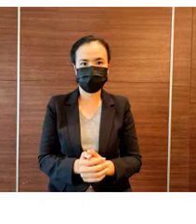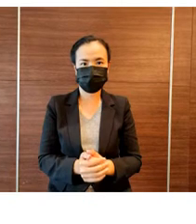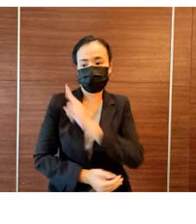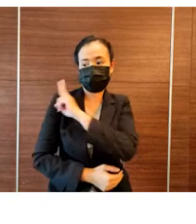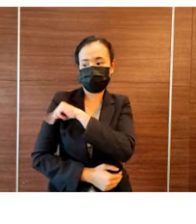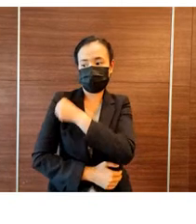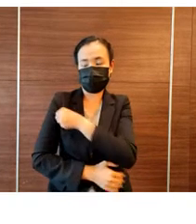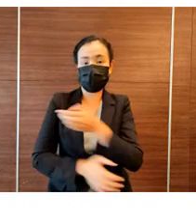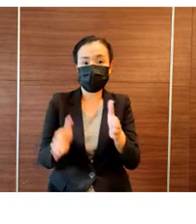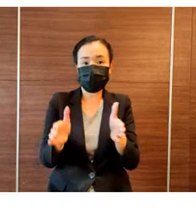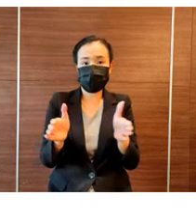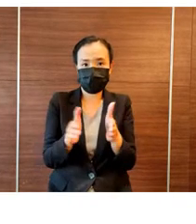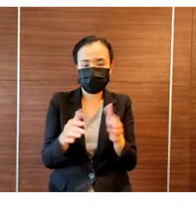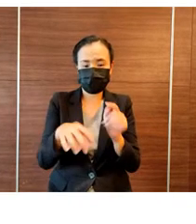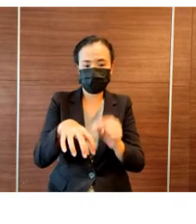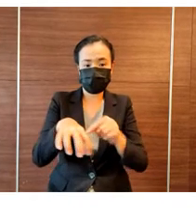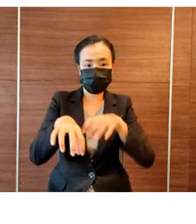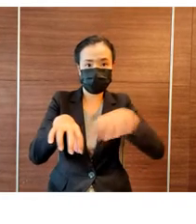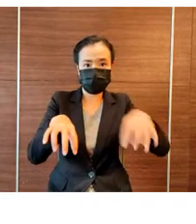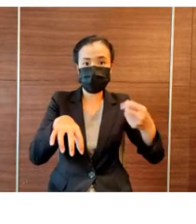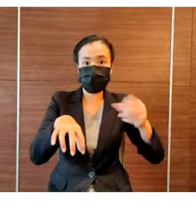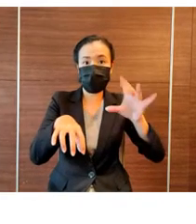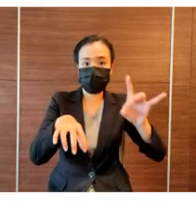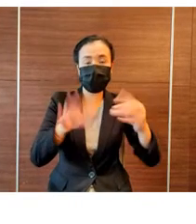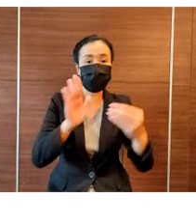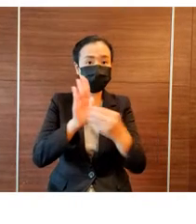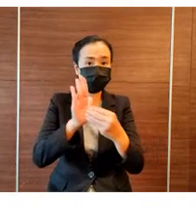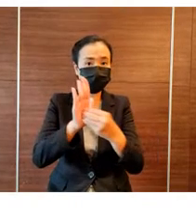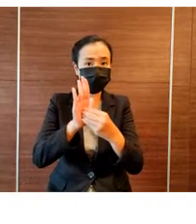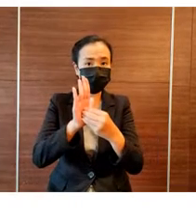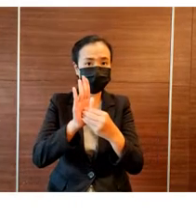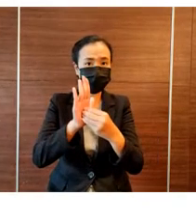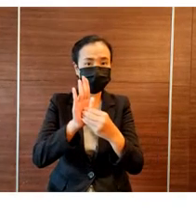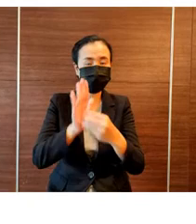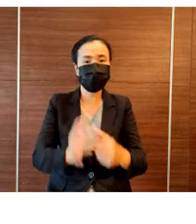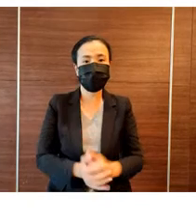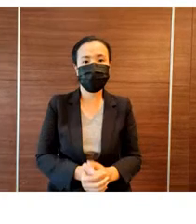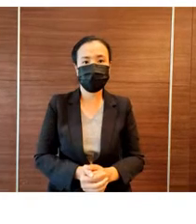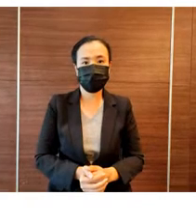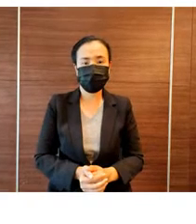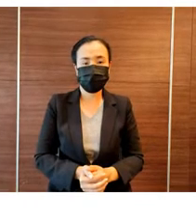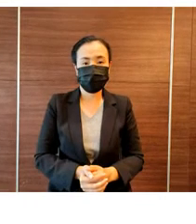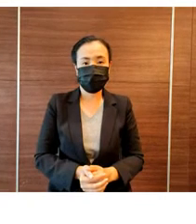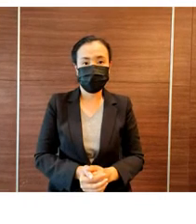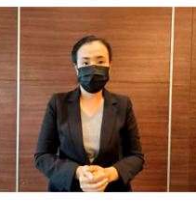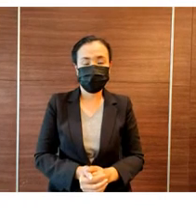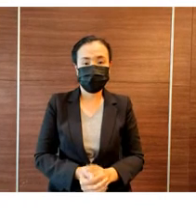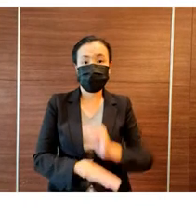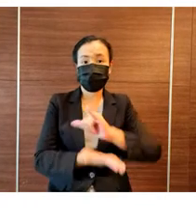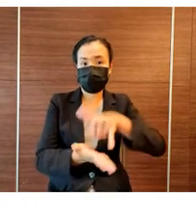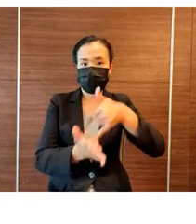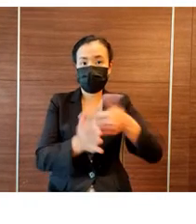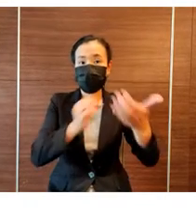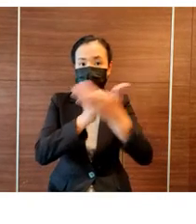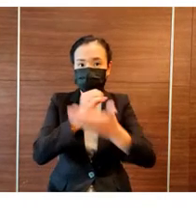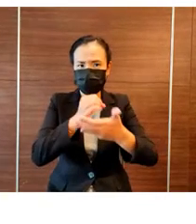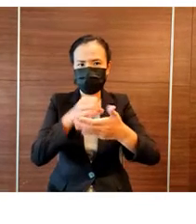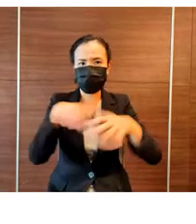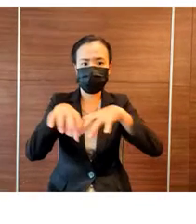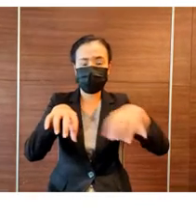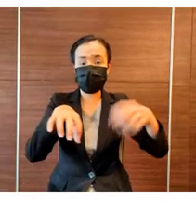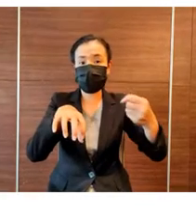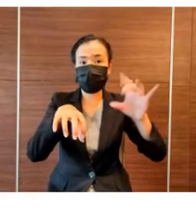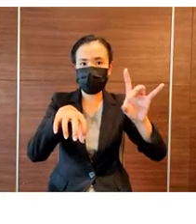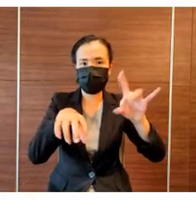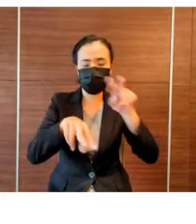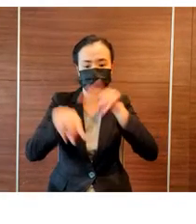ำบัดยาเสพติดทั้งหมดเนี่ย18แห่งนะครับกระจายอยู่ทั่วพื้นที่ของกรุงเทพมหานครเลยนะครับโดยทั้ง18แห่งเนี่ยก็จะมีจุ